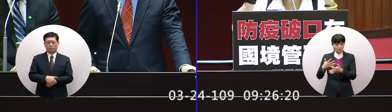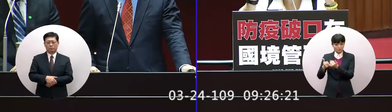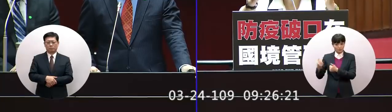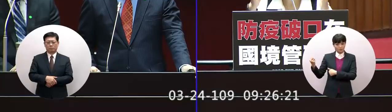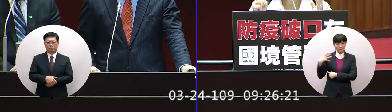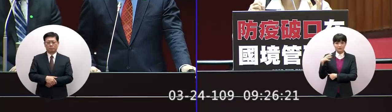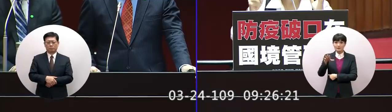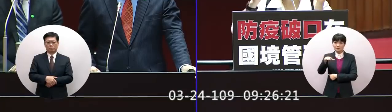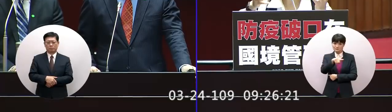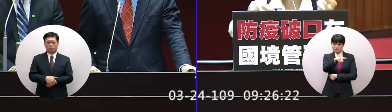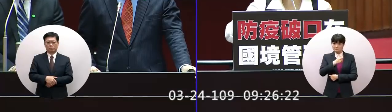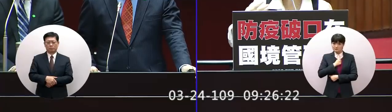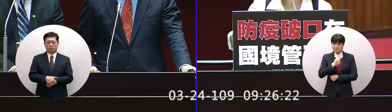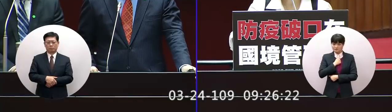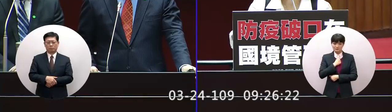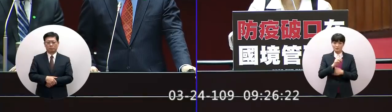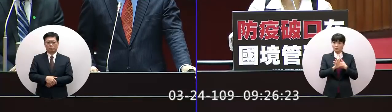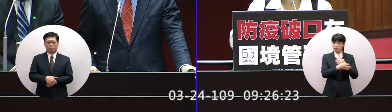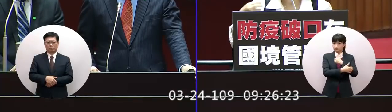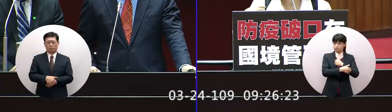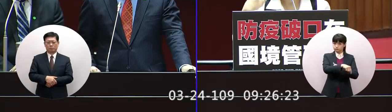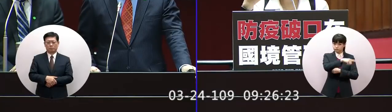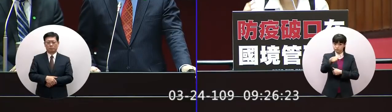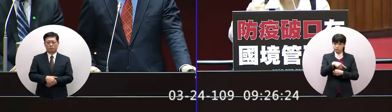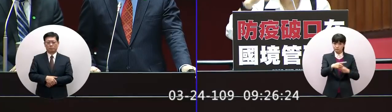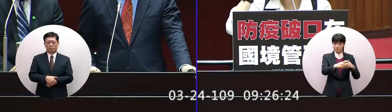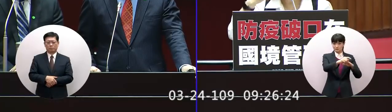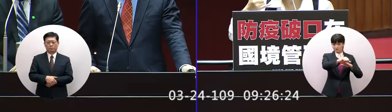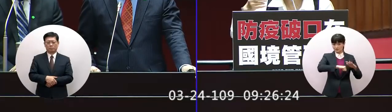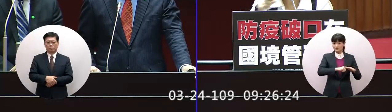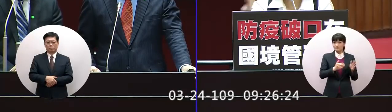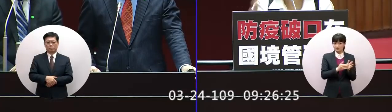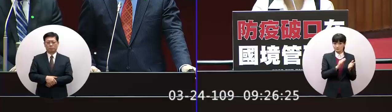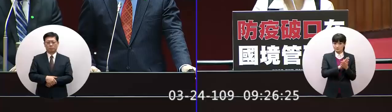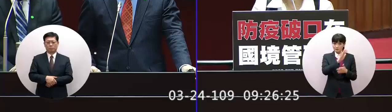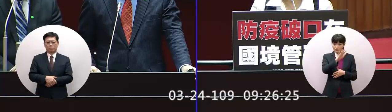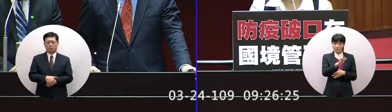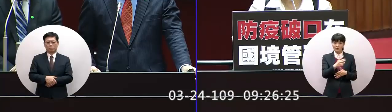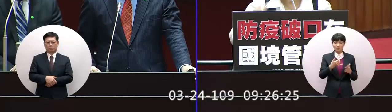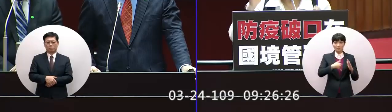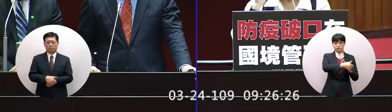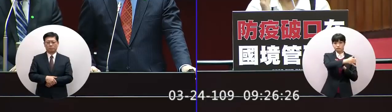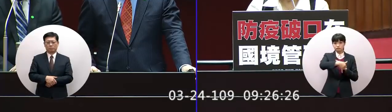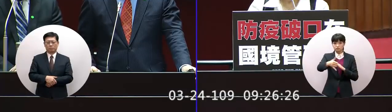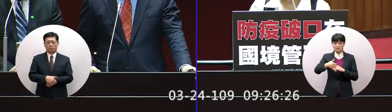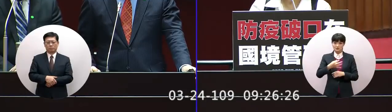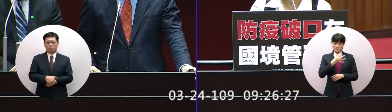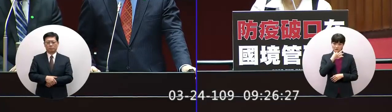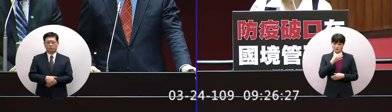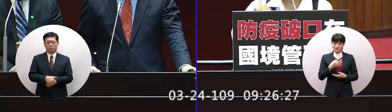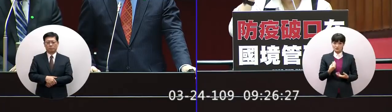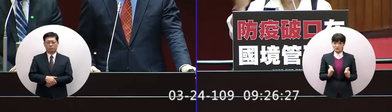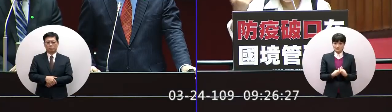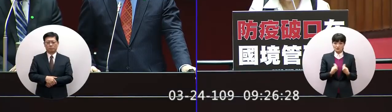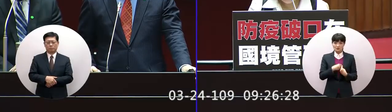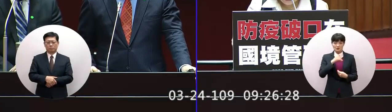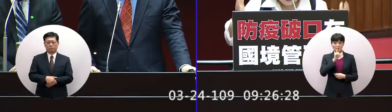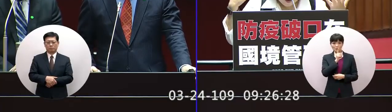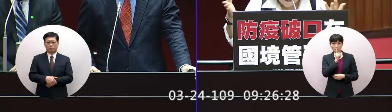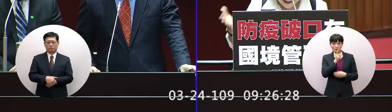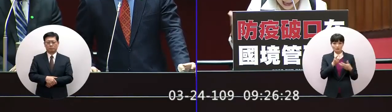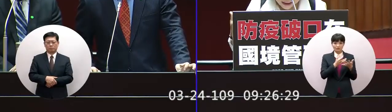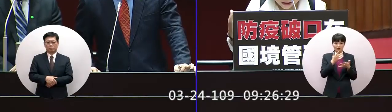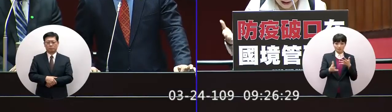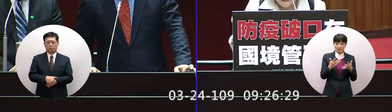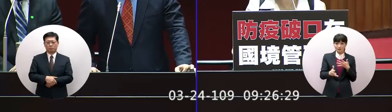之后，他们已经列入这个必须要居家隔离的啊，要我们去帮忙联络，因为他们会移动，可是言语不通，电话不